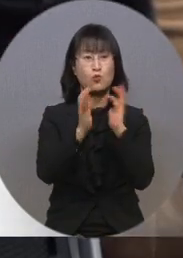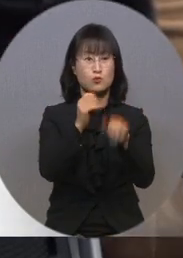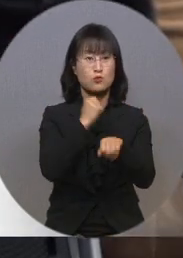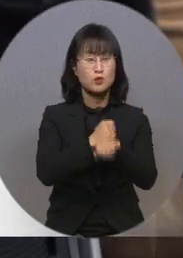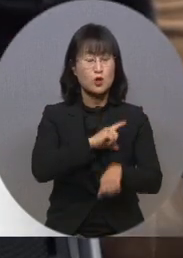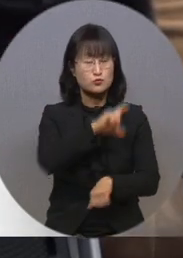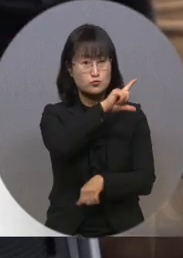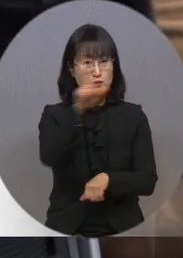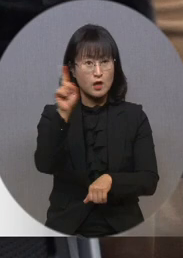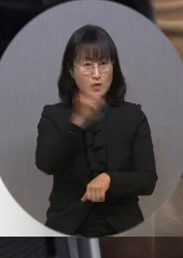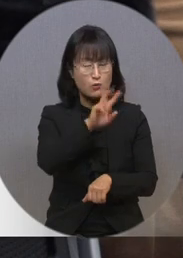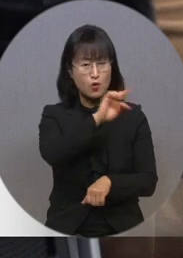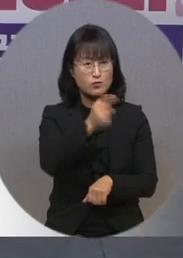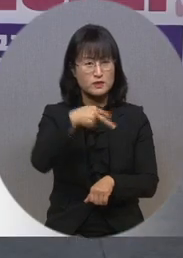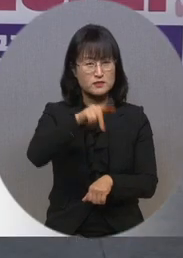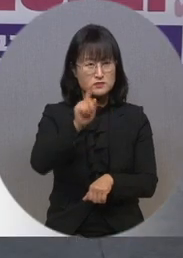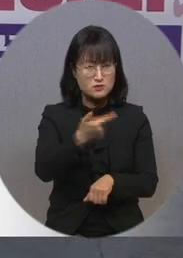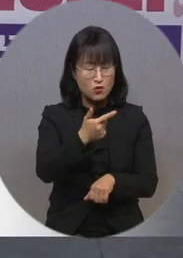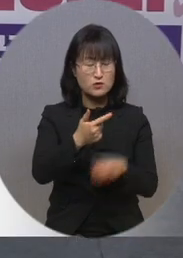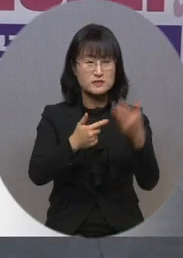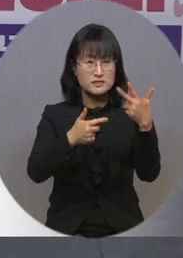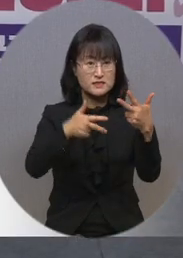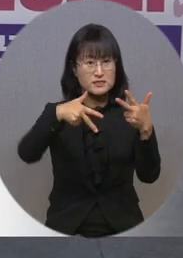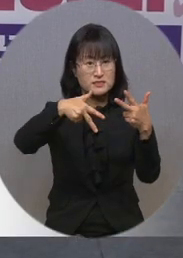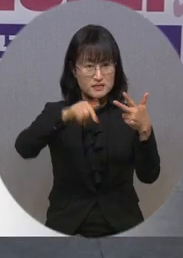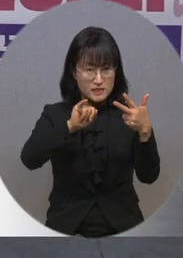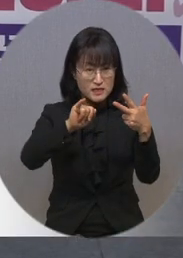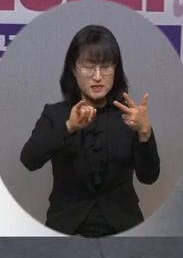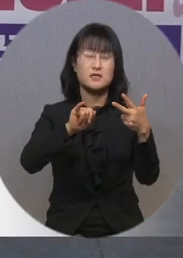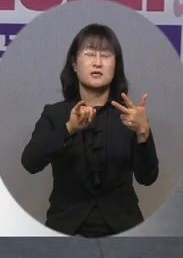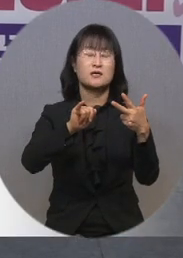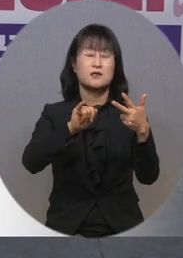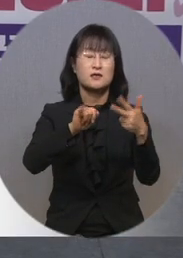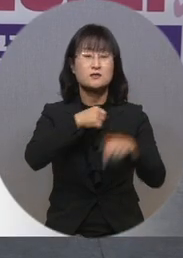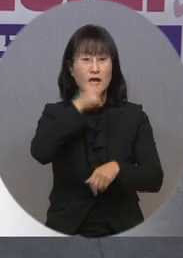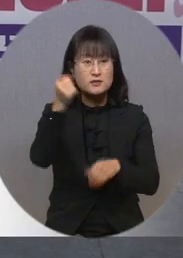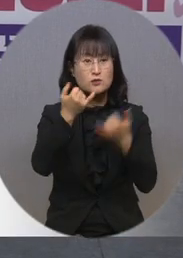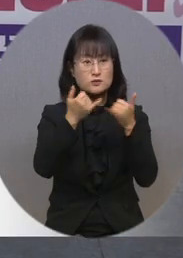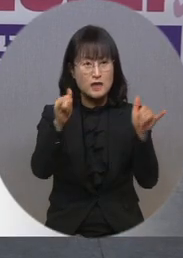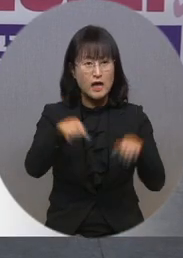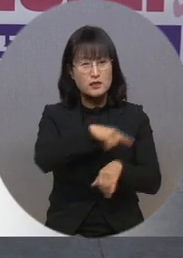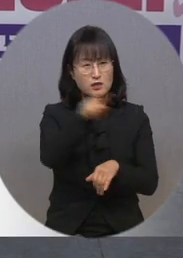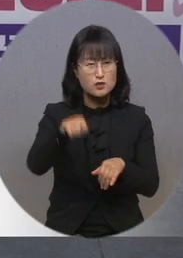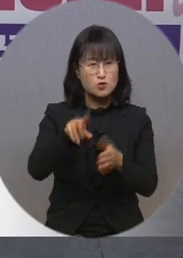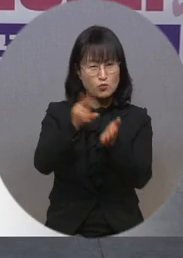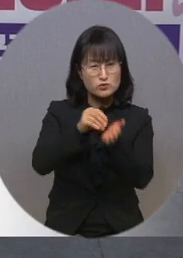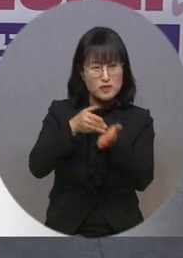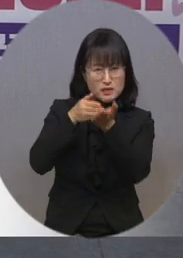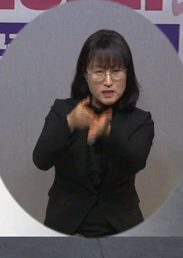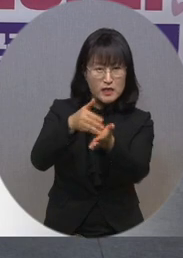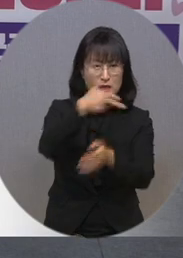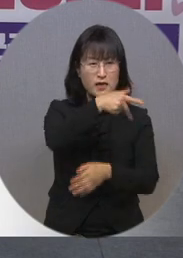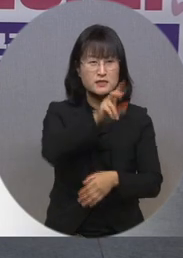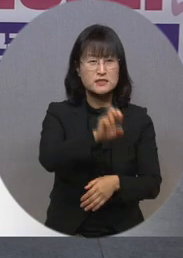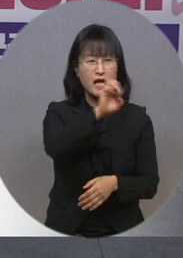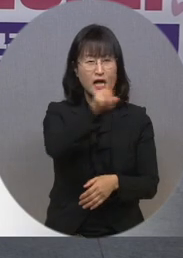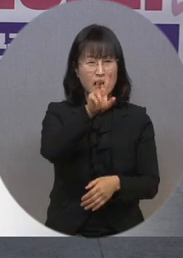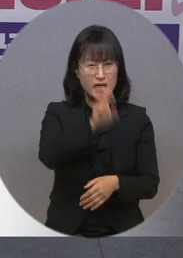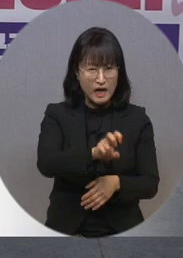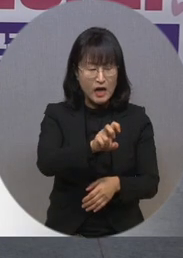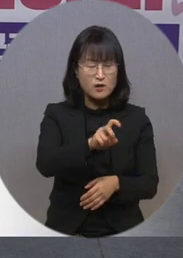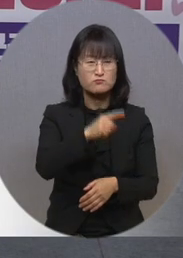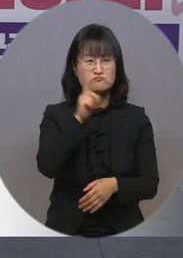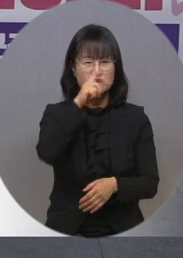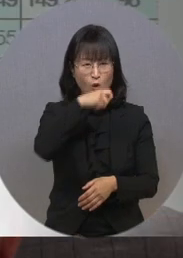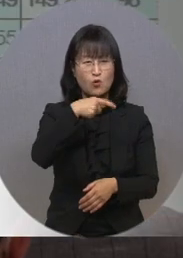주제는 민선 7기 시정책 중 의정부 시민들이 문제를 제기하며 반대해왔던 장암 공공하수처리시설 운영에